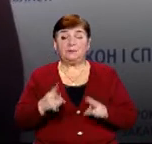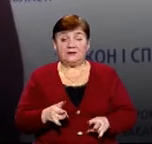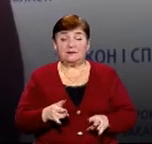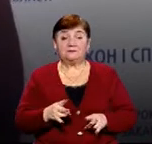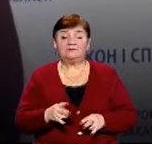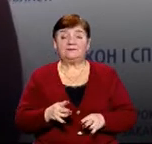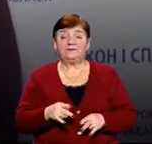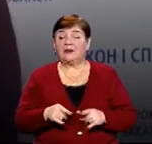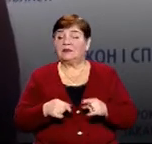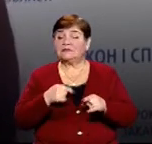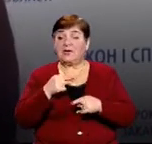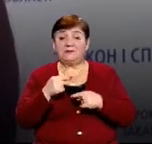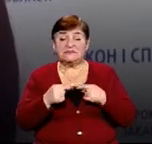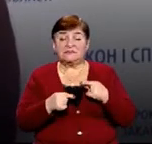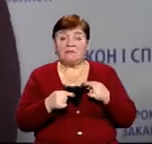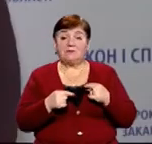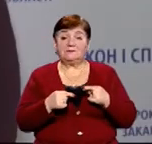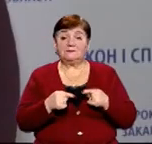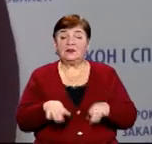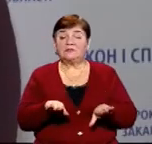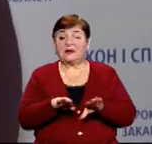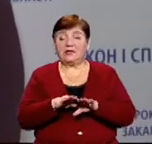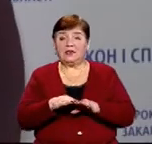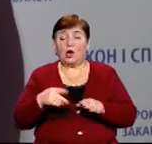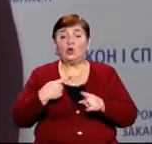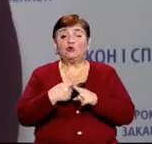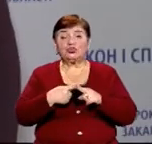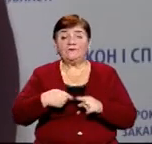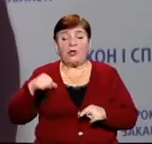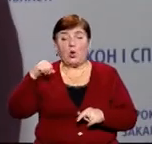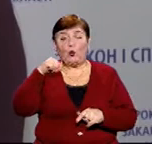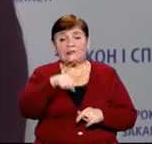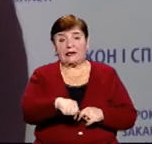спали. Зловмисники нанесли їм множинні удари